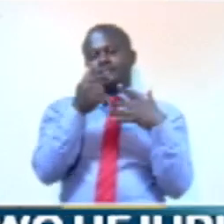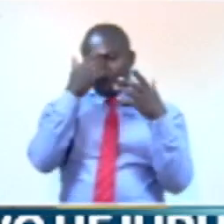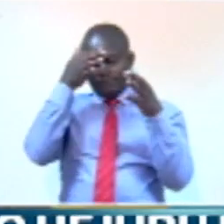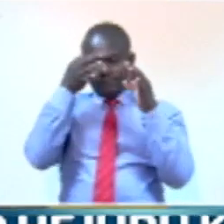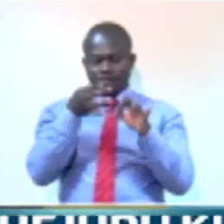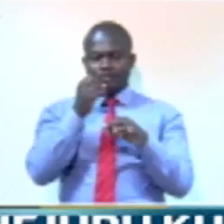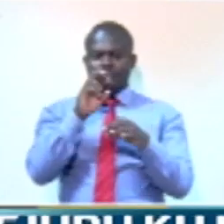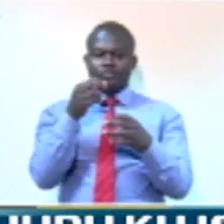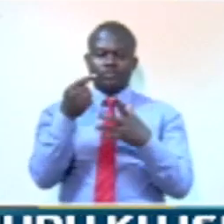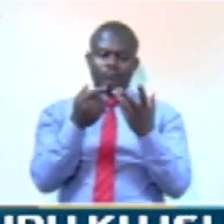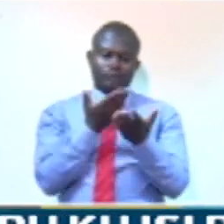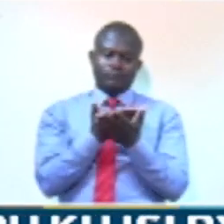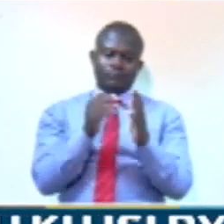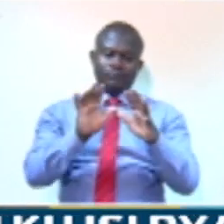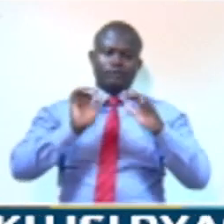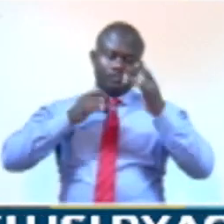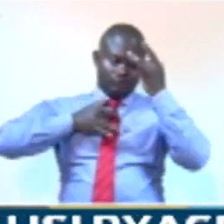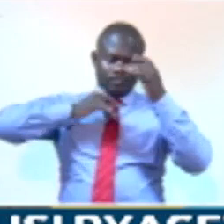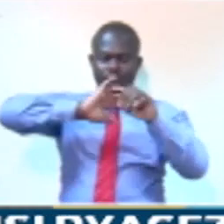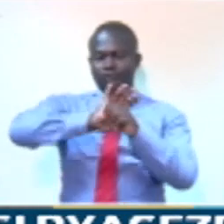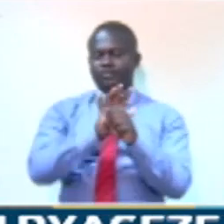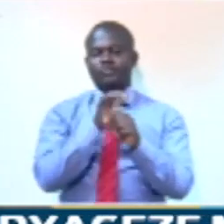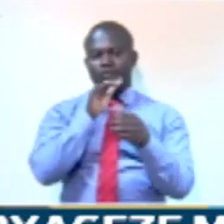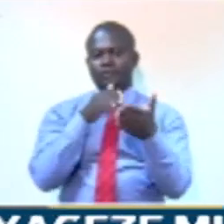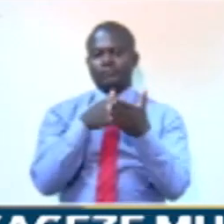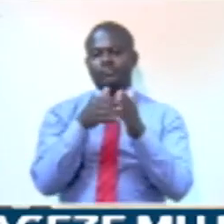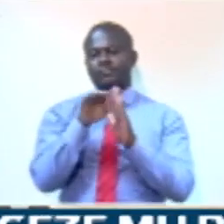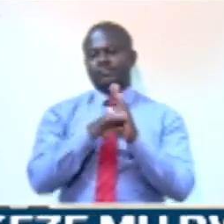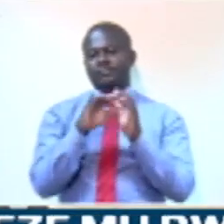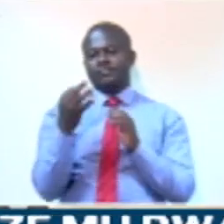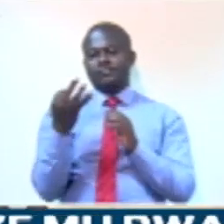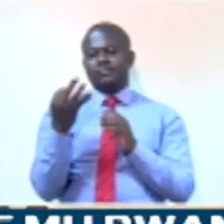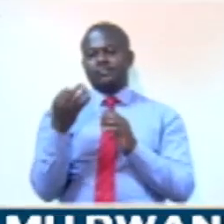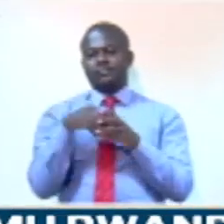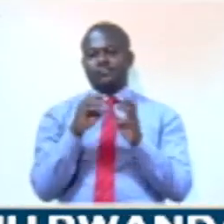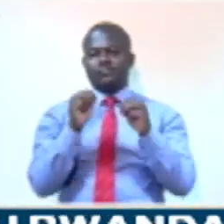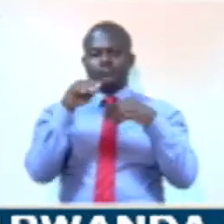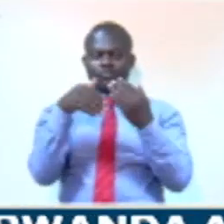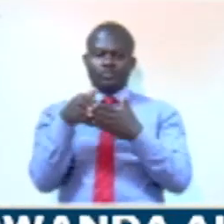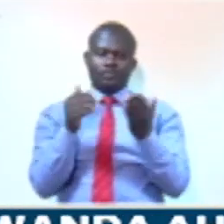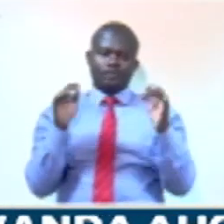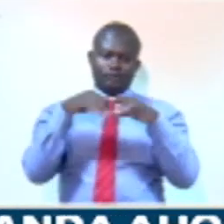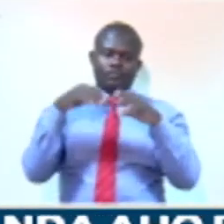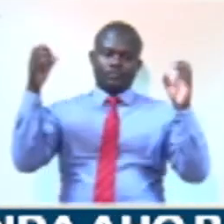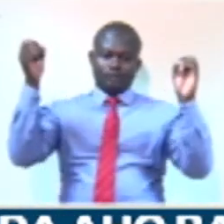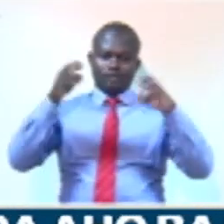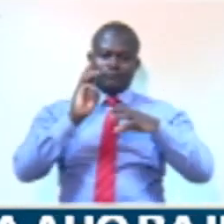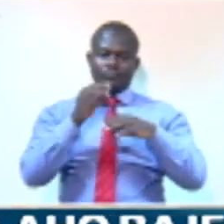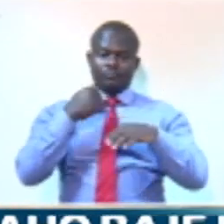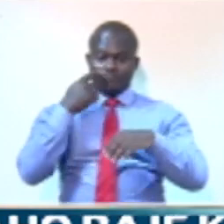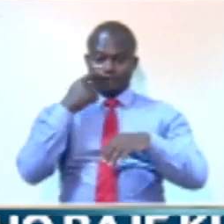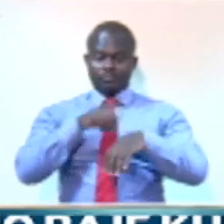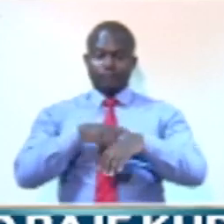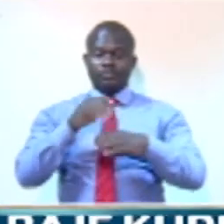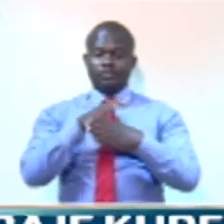ibyemezo cyangwa ibyo dusabwa mu kwirinda COVID bitabangamira izo gahunda uko ari eshatu. Abagize Inteko Ishinga Amategeko bateraniye i Kigali bazabona umwanya wo